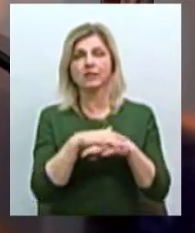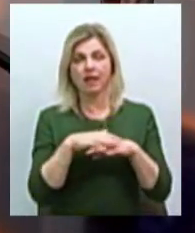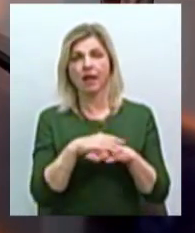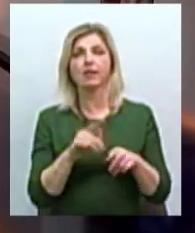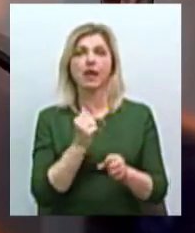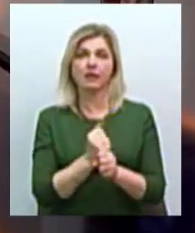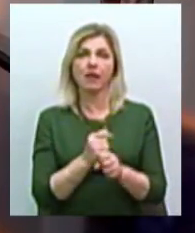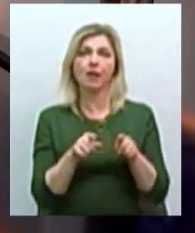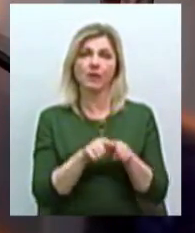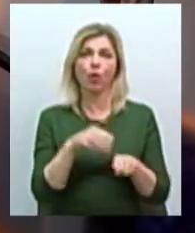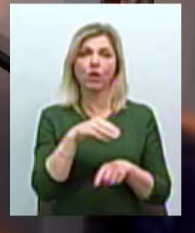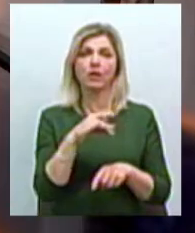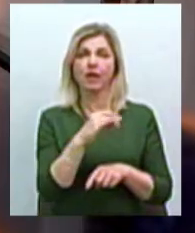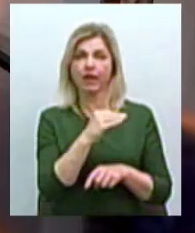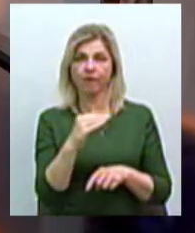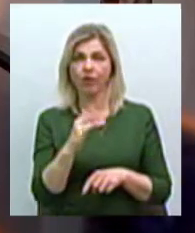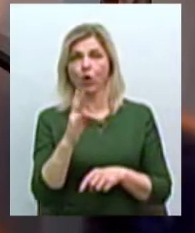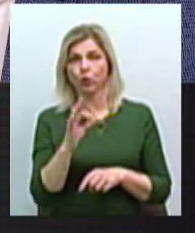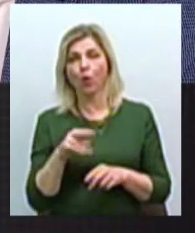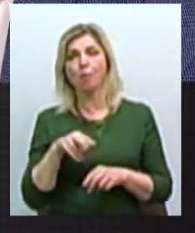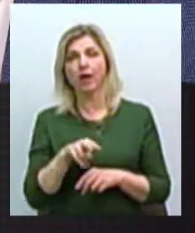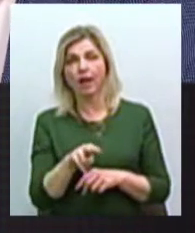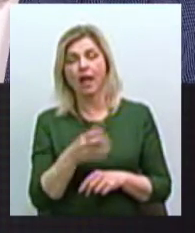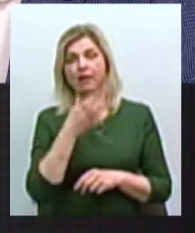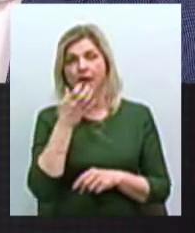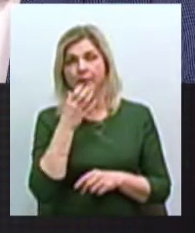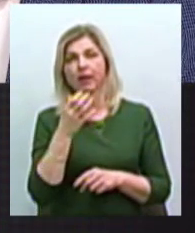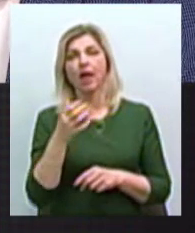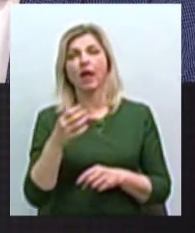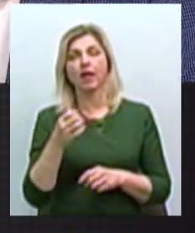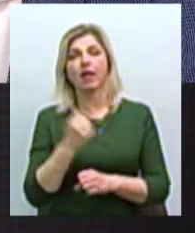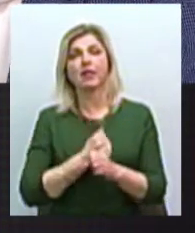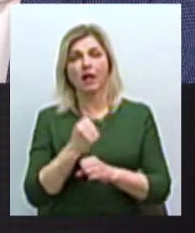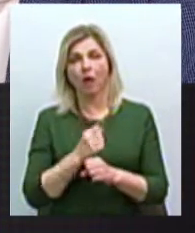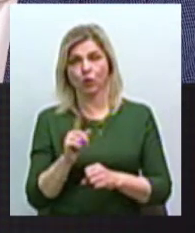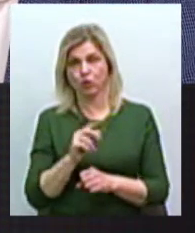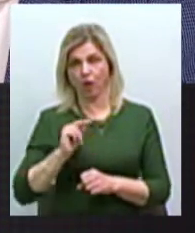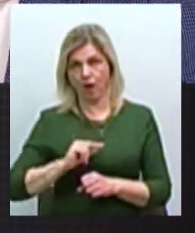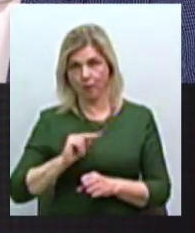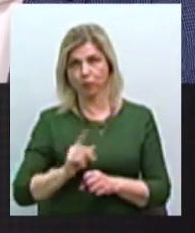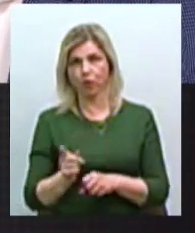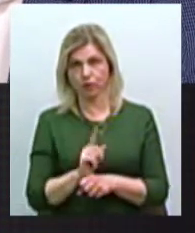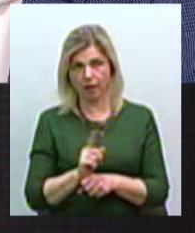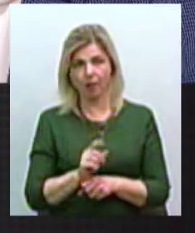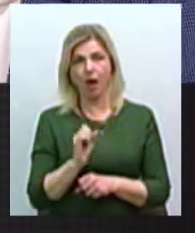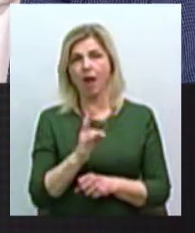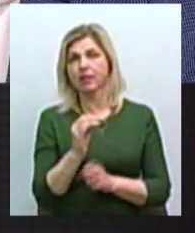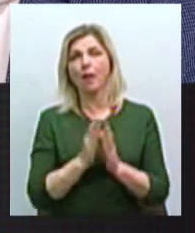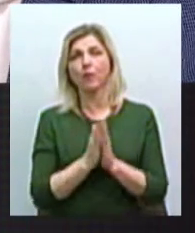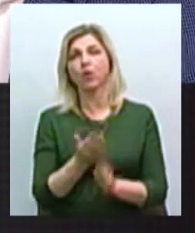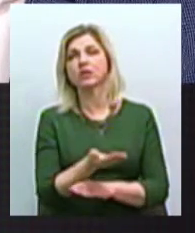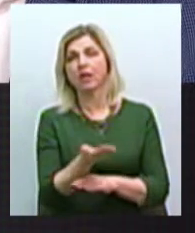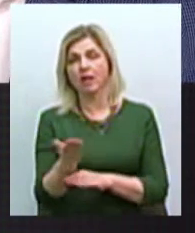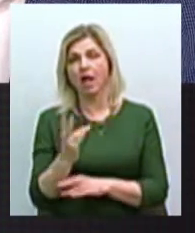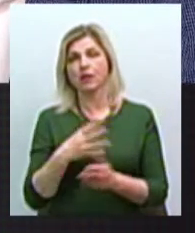такой тариф, но параллельно теплогенераторам, для того, чтобы они работали нормально, а не просили с протянутой рукой деньги на